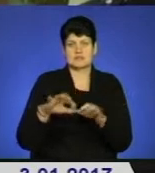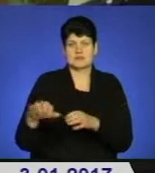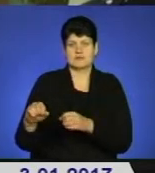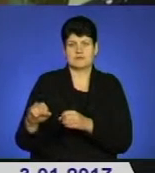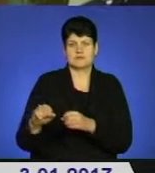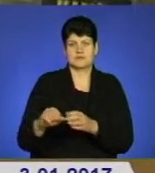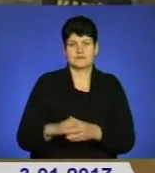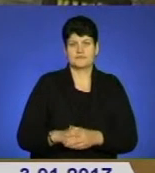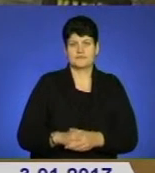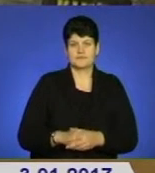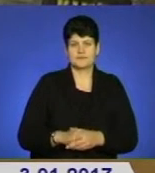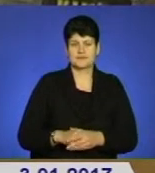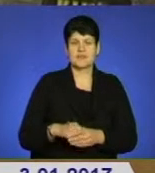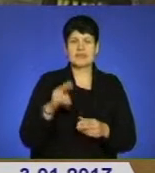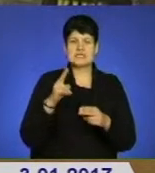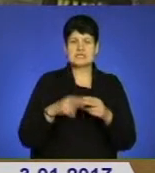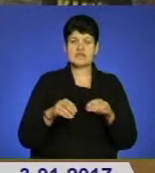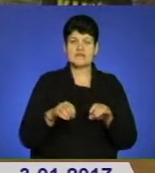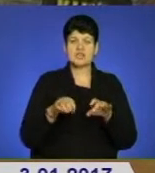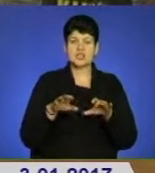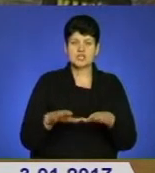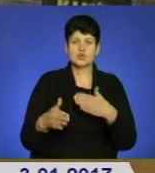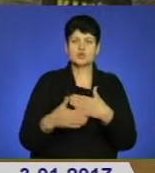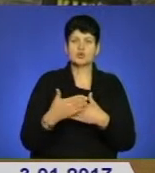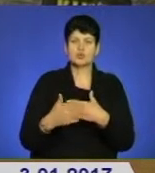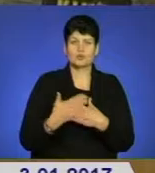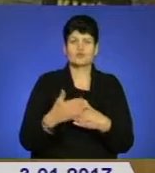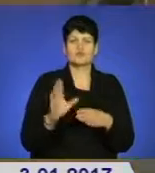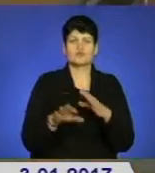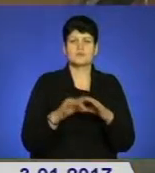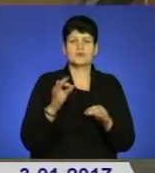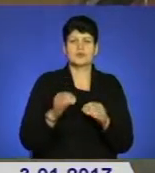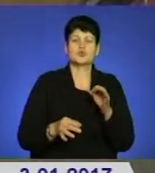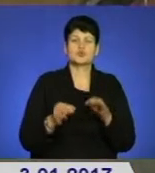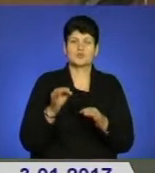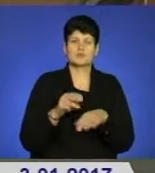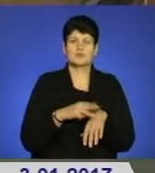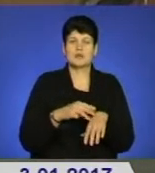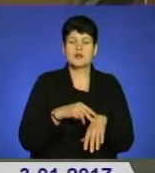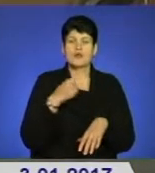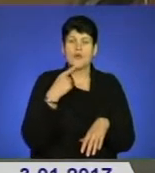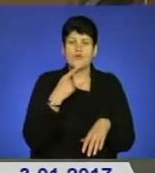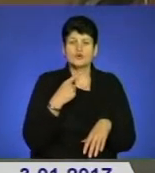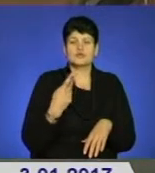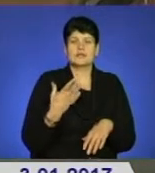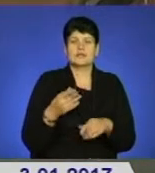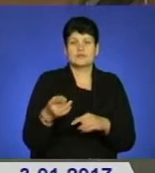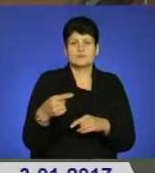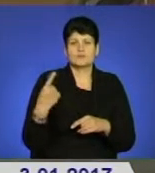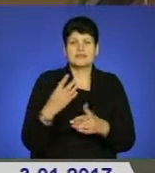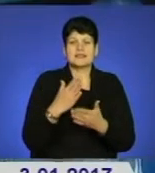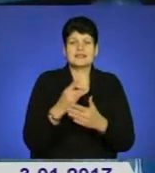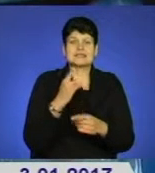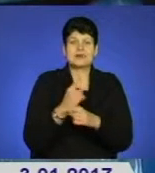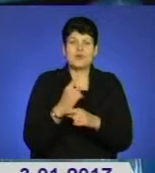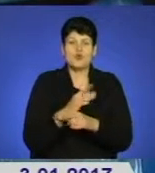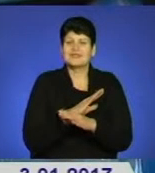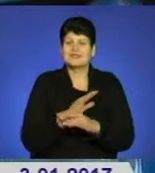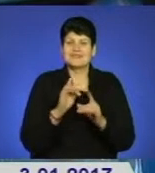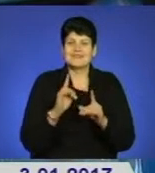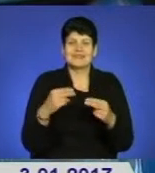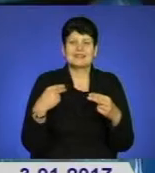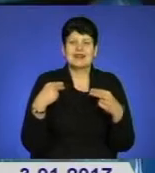адміністративного правопорушення. Кінцеве рішення щодо покарання обиратиме суд. Правоохоронці нагадують, що на Тернопільщині діє заборона не лише на